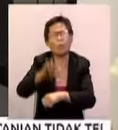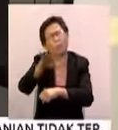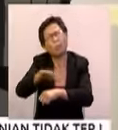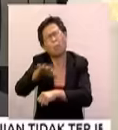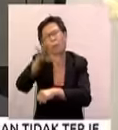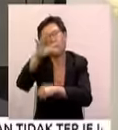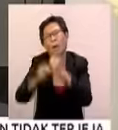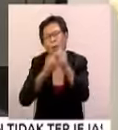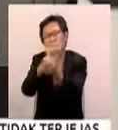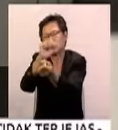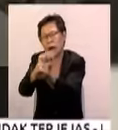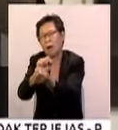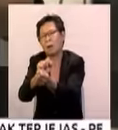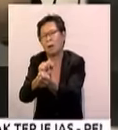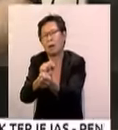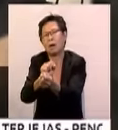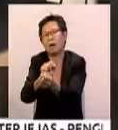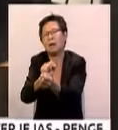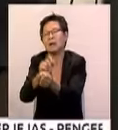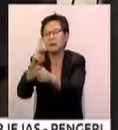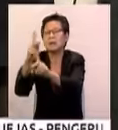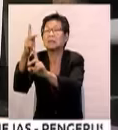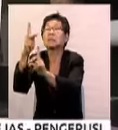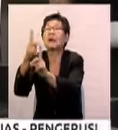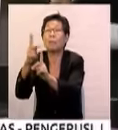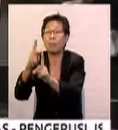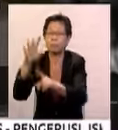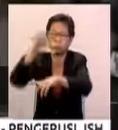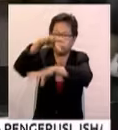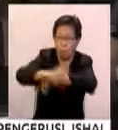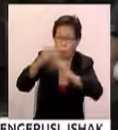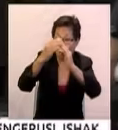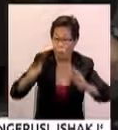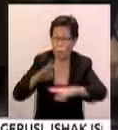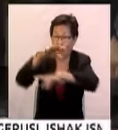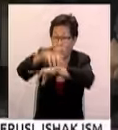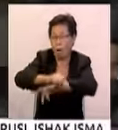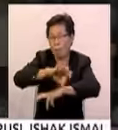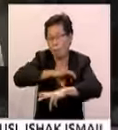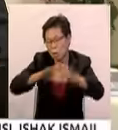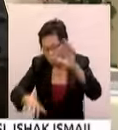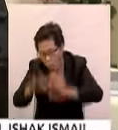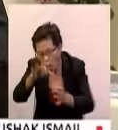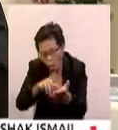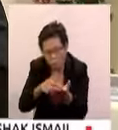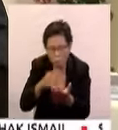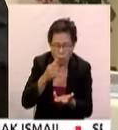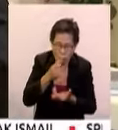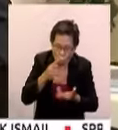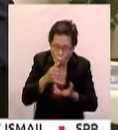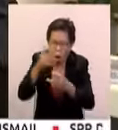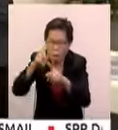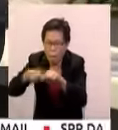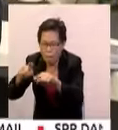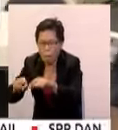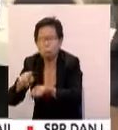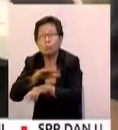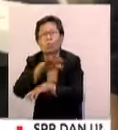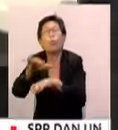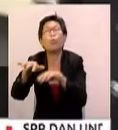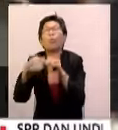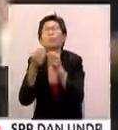50-an turut ditahan di kawasan Manjalara, Kepong. Hasil serbuan ke rumah suspek, polis menemukan dadah pelbagai jenis. Semuanya bernilai